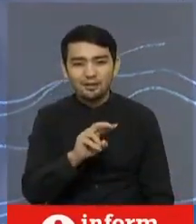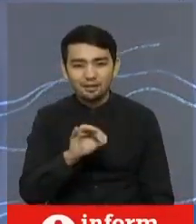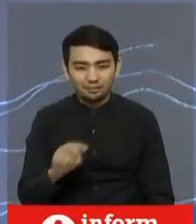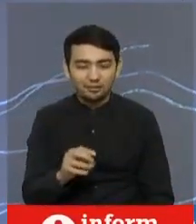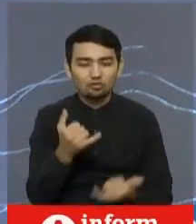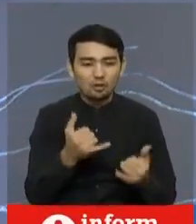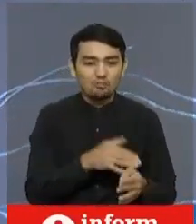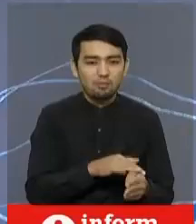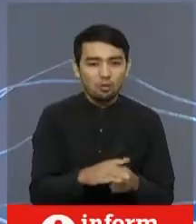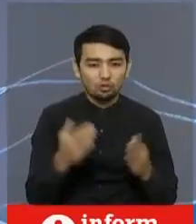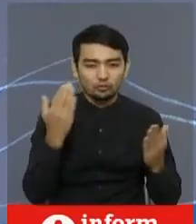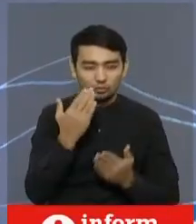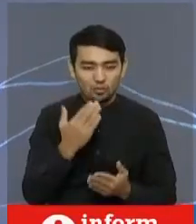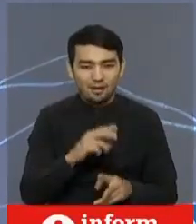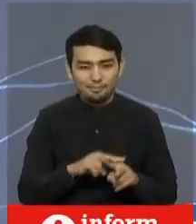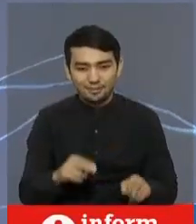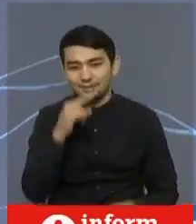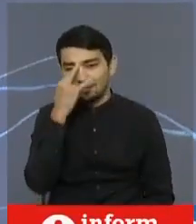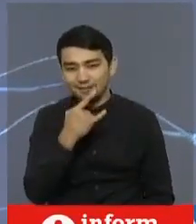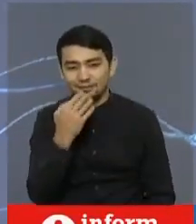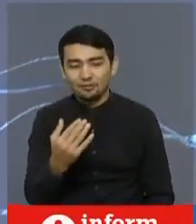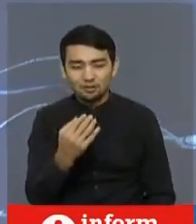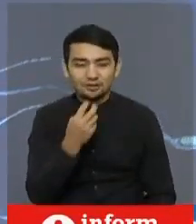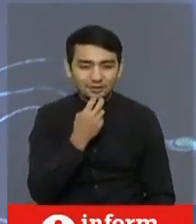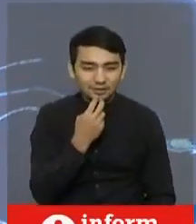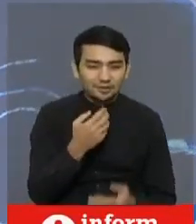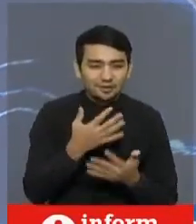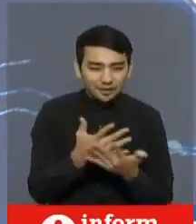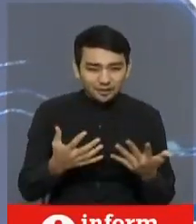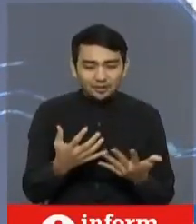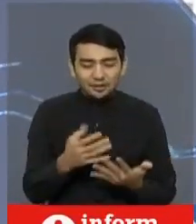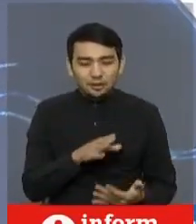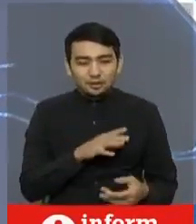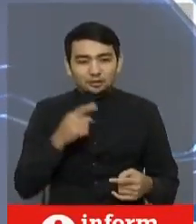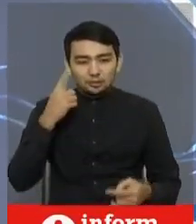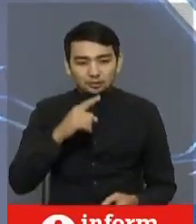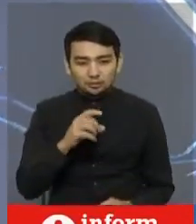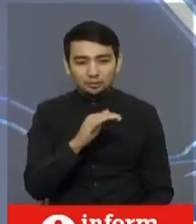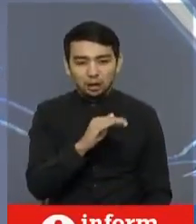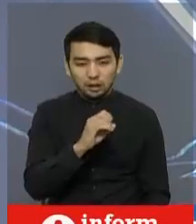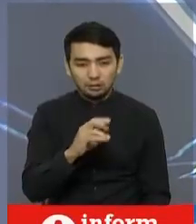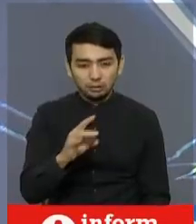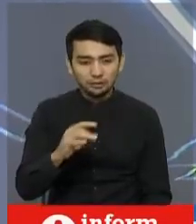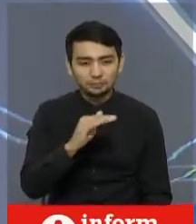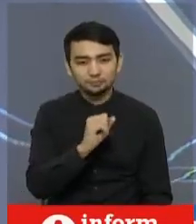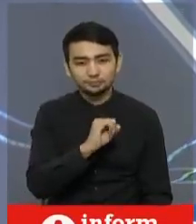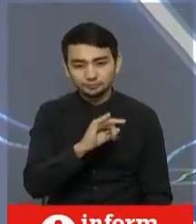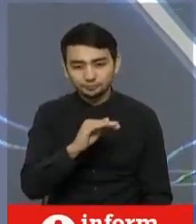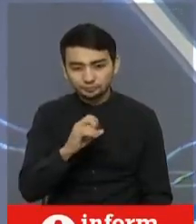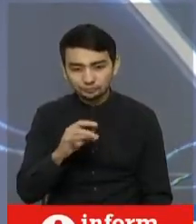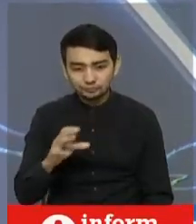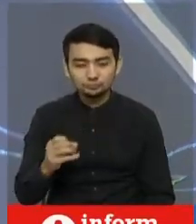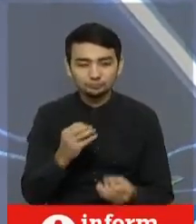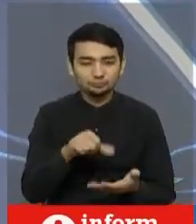фильм ретінде түсірілді. Қазақтың салт-дәстүрі мен әзіл-қалжыңды ұштастыра білген туындыға Жанар Айжанова мен өзге де актерлер жан